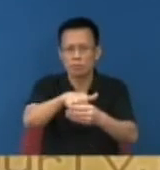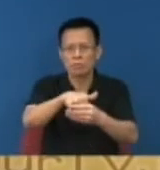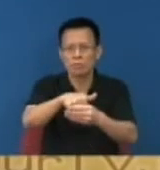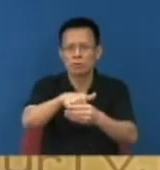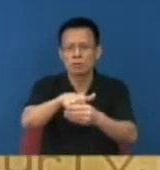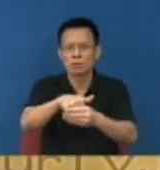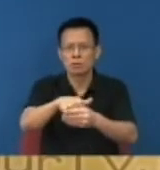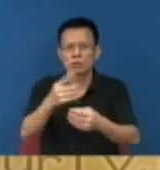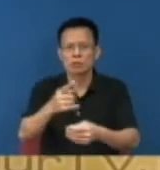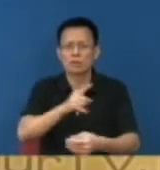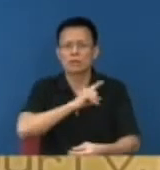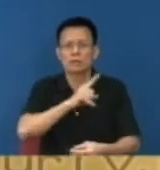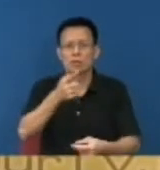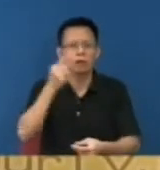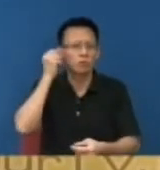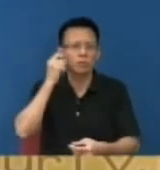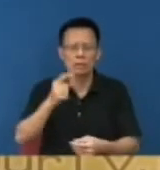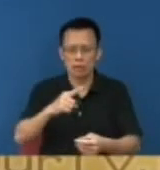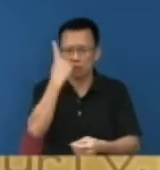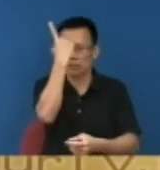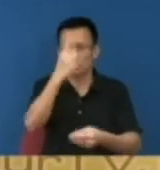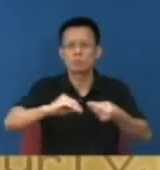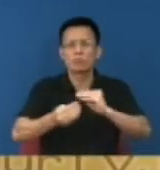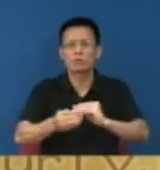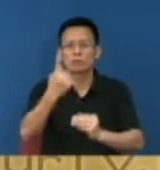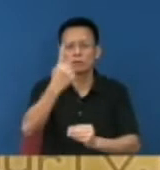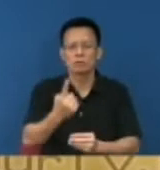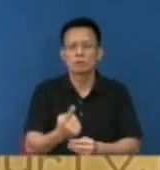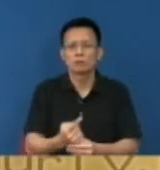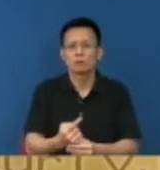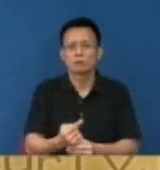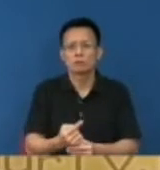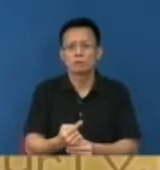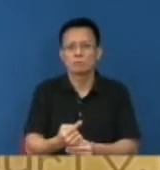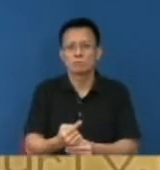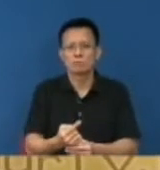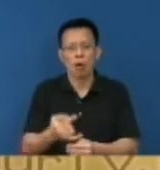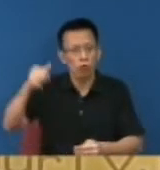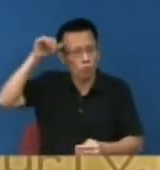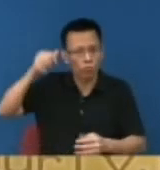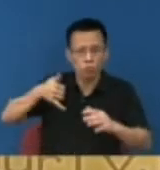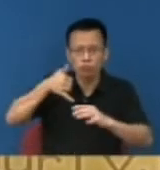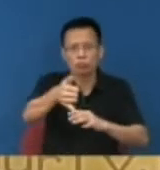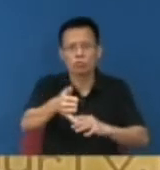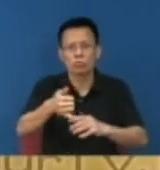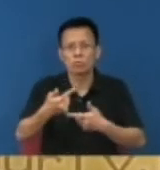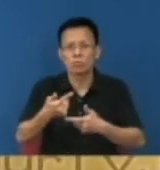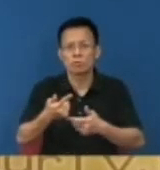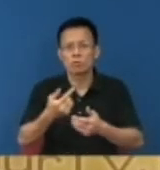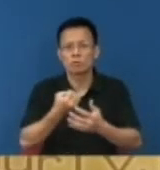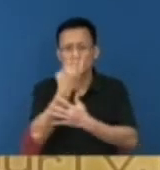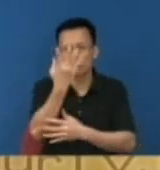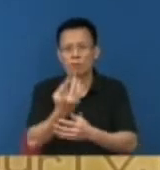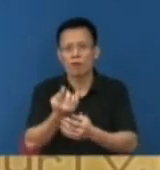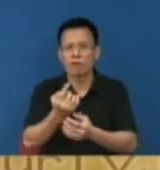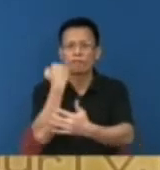對於當日強闖會場表達香港人反對假諮詢、反對遞補